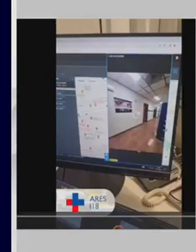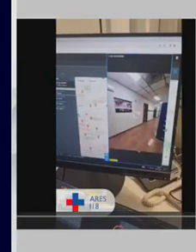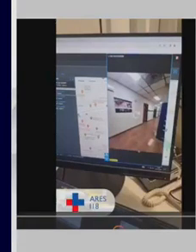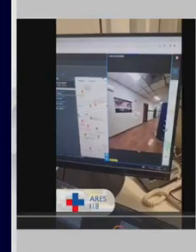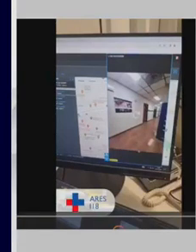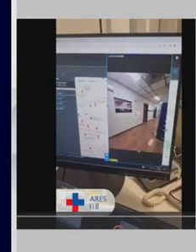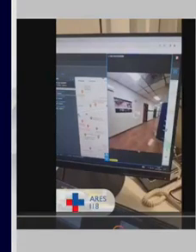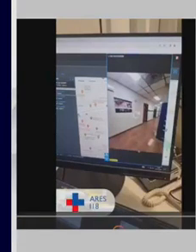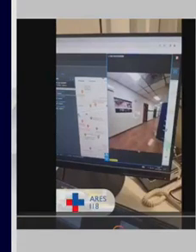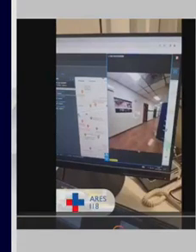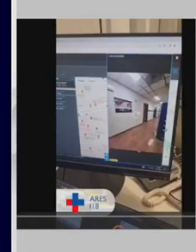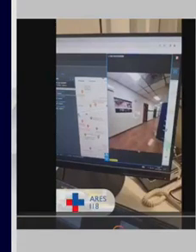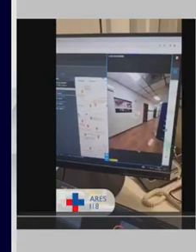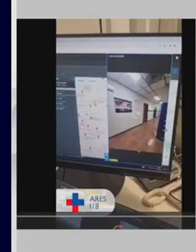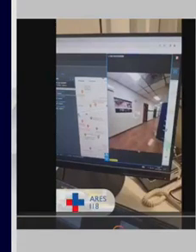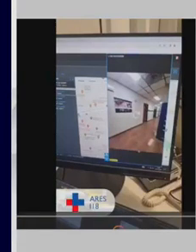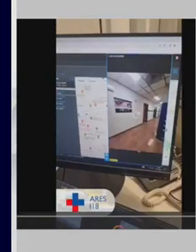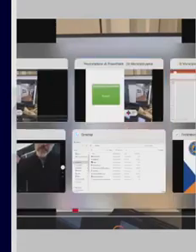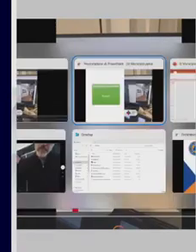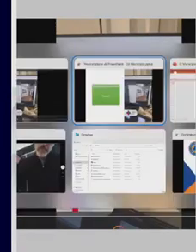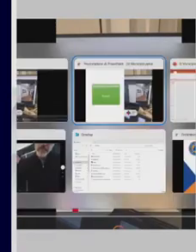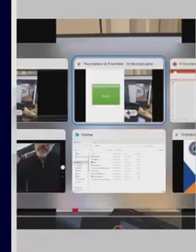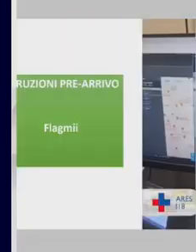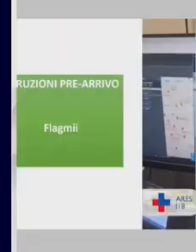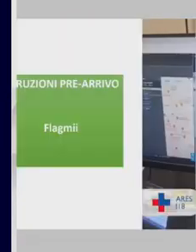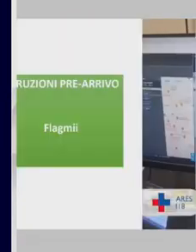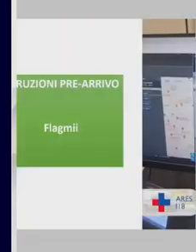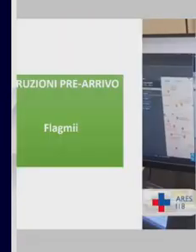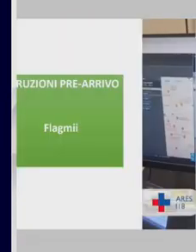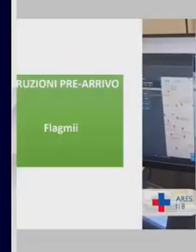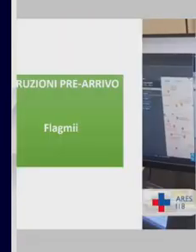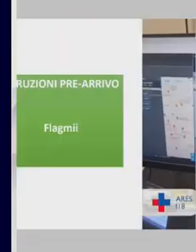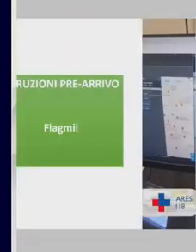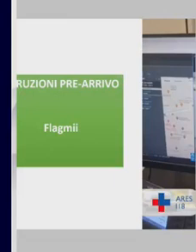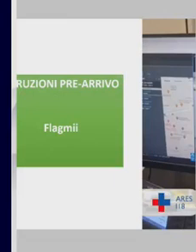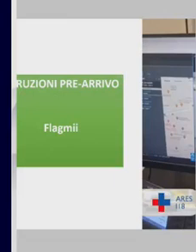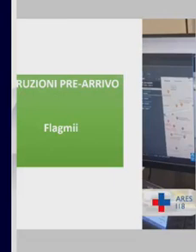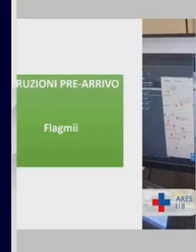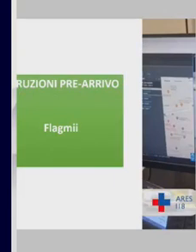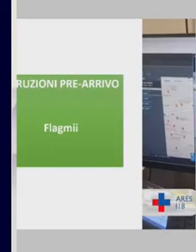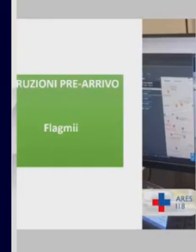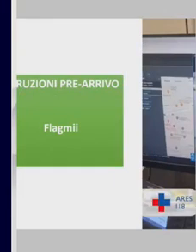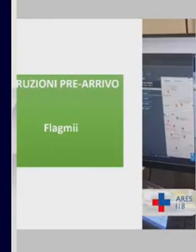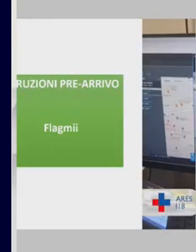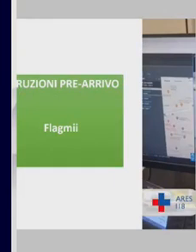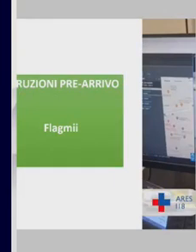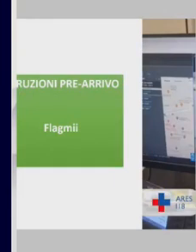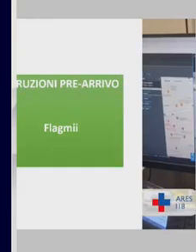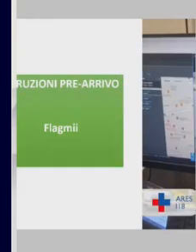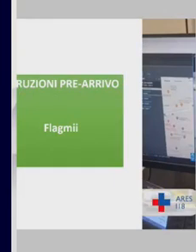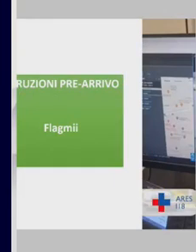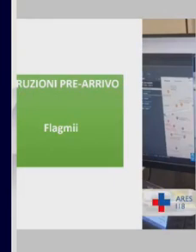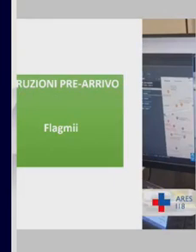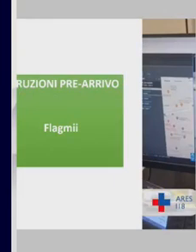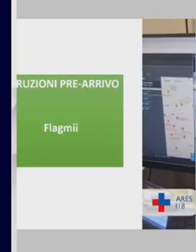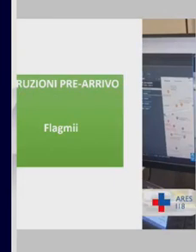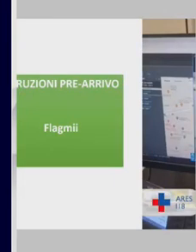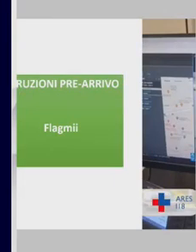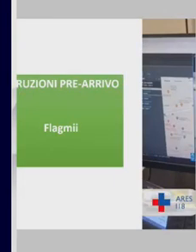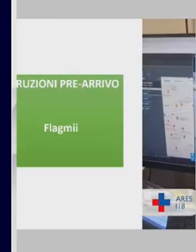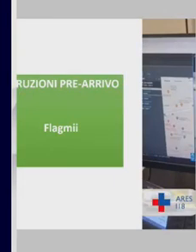Ora, questo è uno strumento. Voi capite che fornire delle informazioni pre-arrivo al telefono oppure vedendo come sta eseguendo